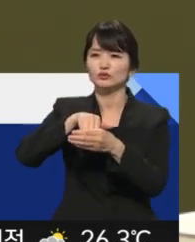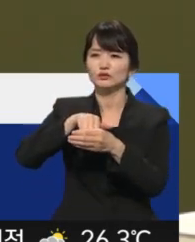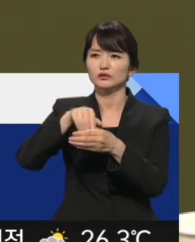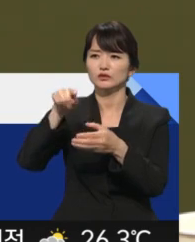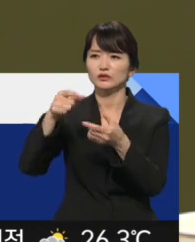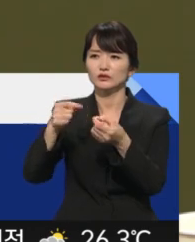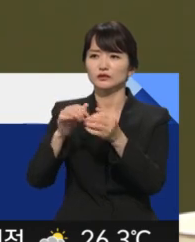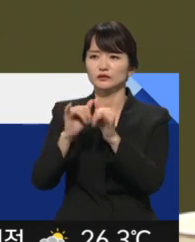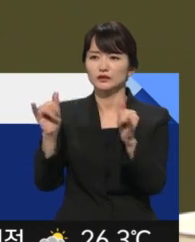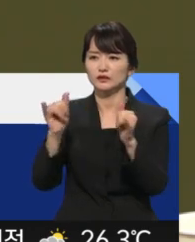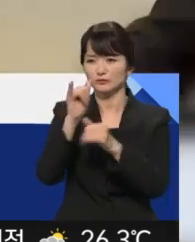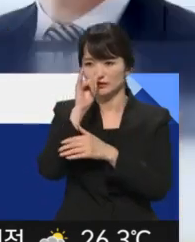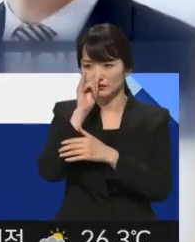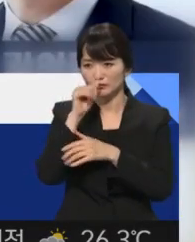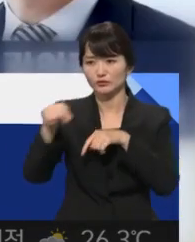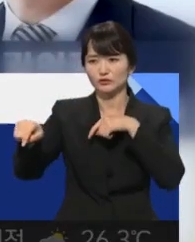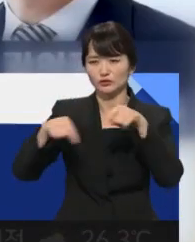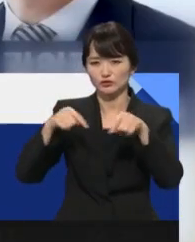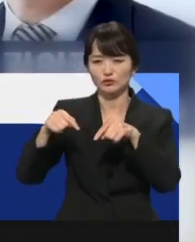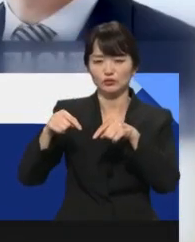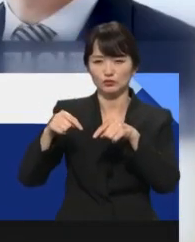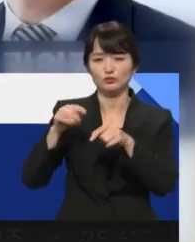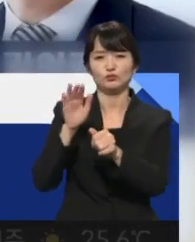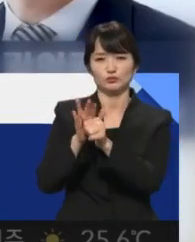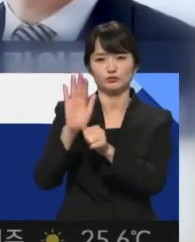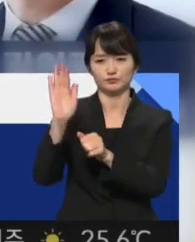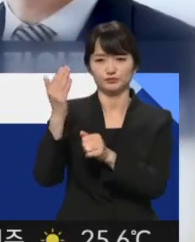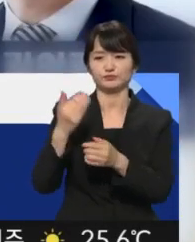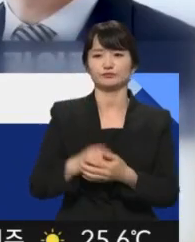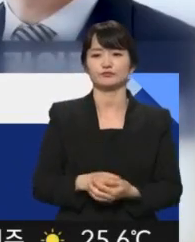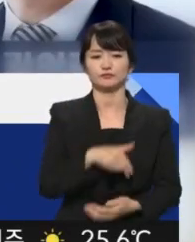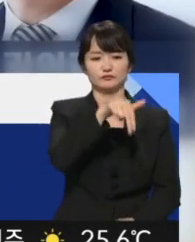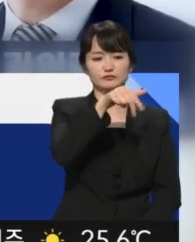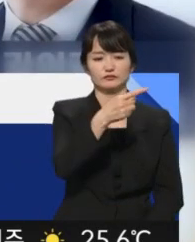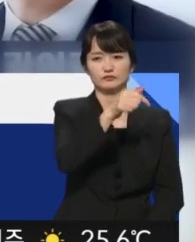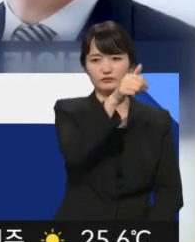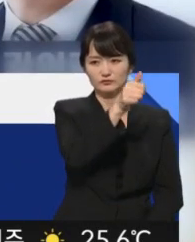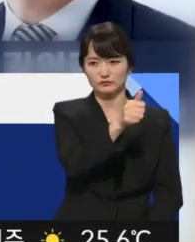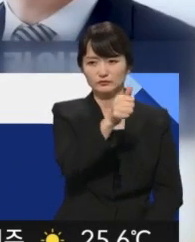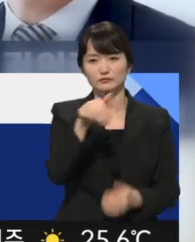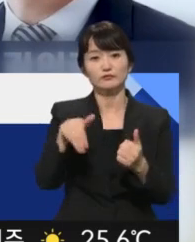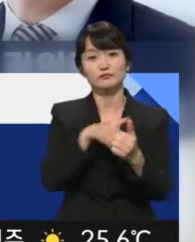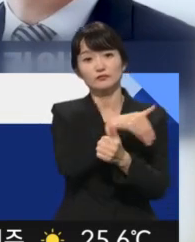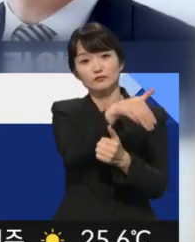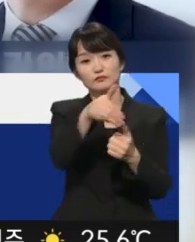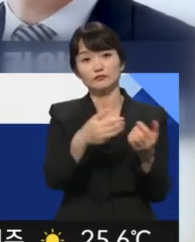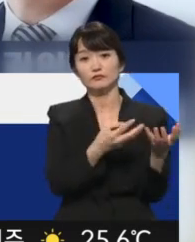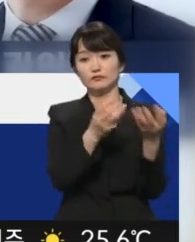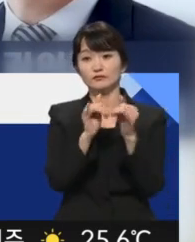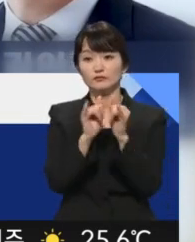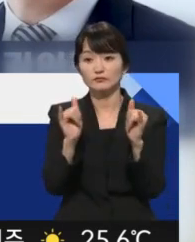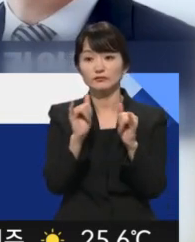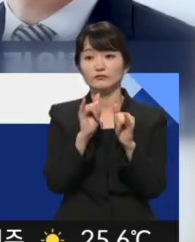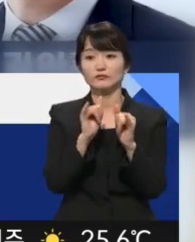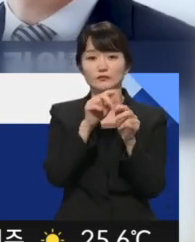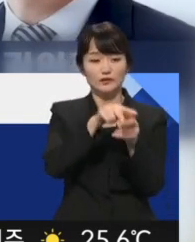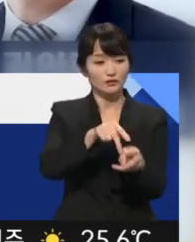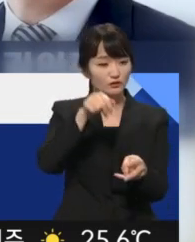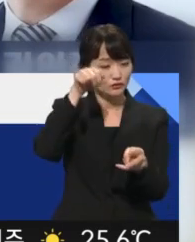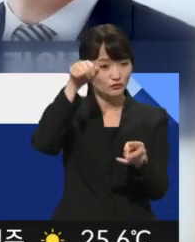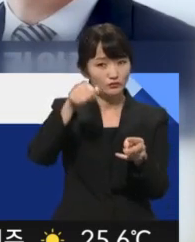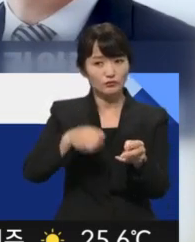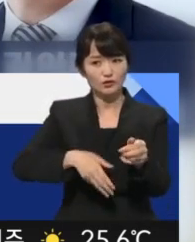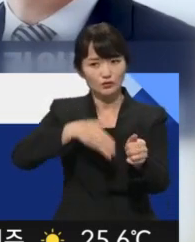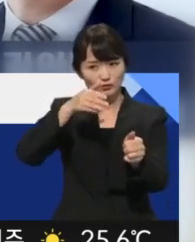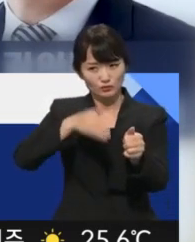정치적 공간을 다 열어야 된다. 조국 전 장관에게 주변에 있는 많은 분들이 출마를 권유하기 시작한 건 좀